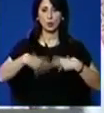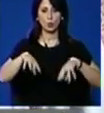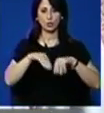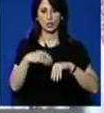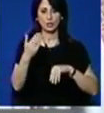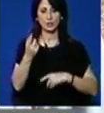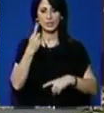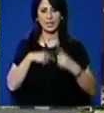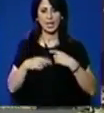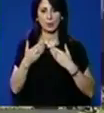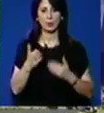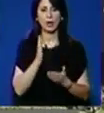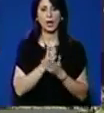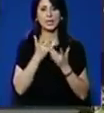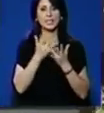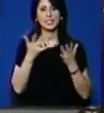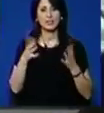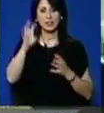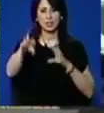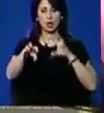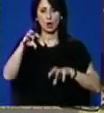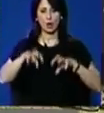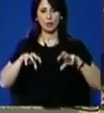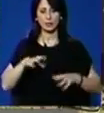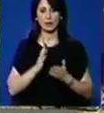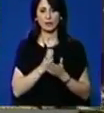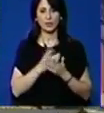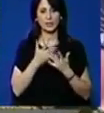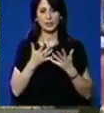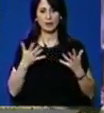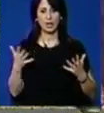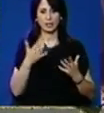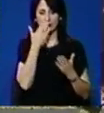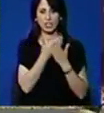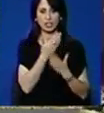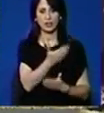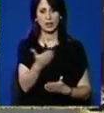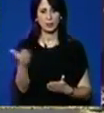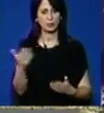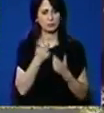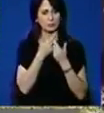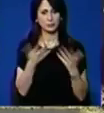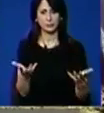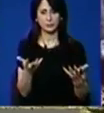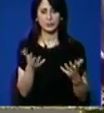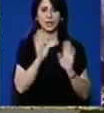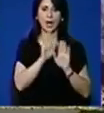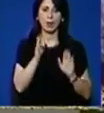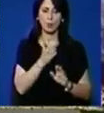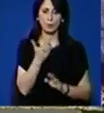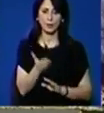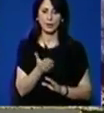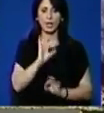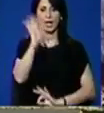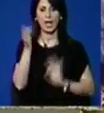ოჯახისთვის დაებრუნებია. არის სხვადასხვა ლოკაციებზე გაშლილი სხვადასხვა საჩვენებელი გამოფენები,